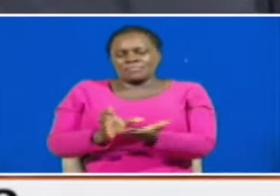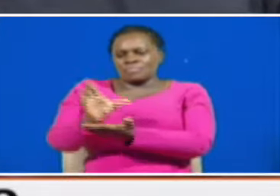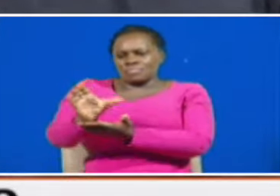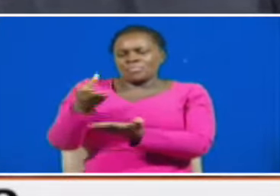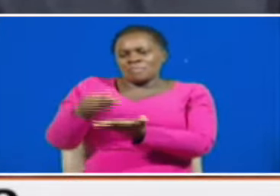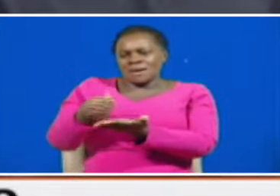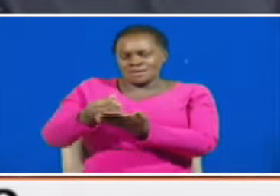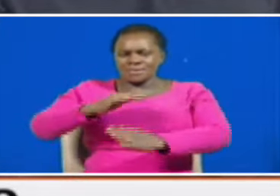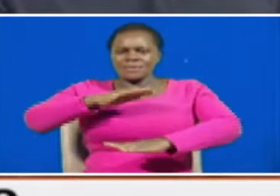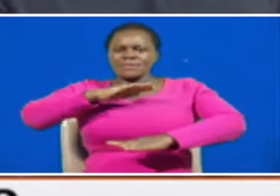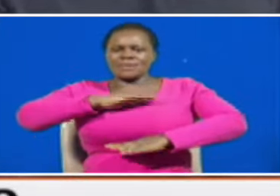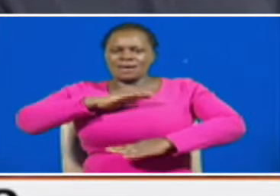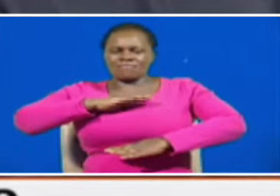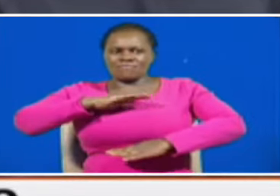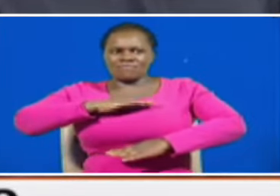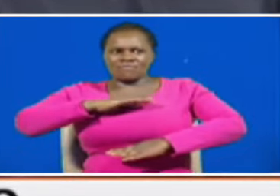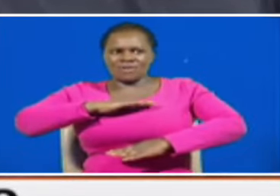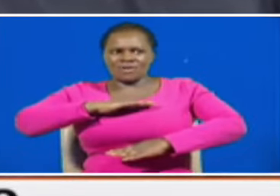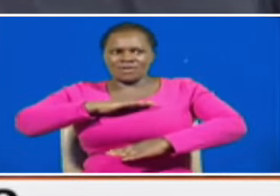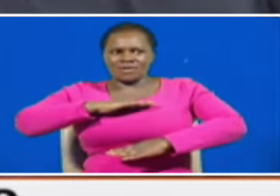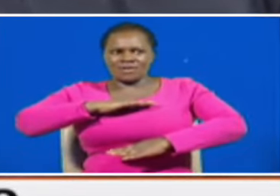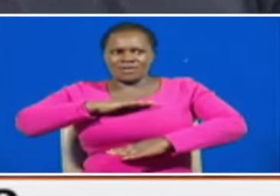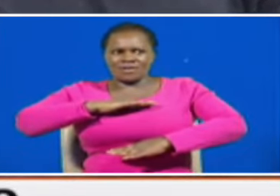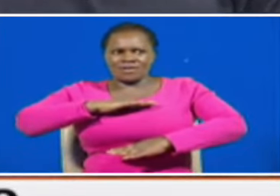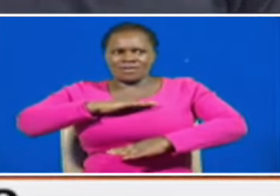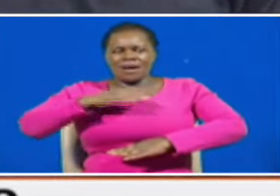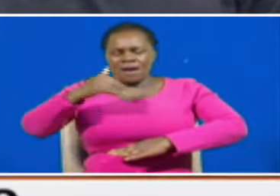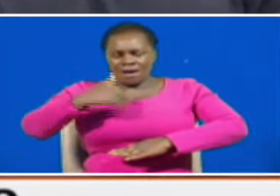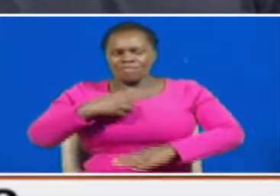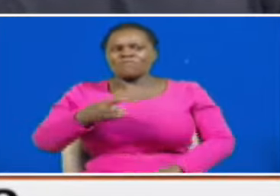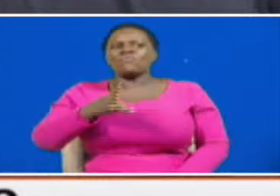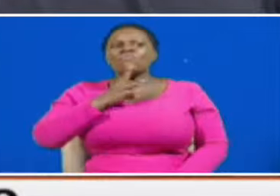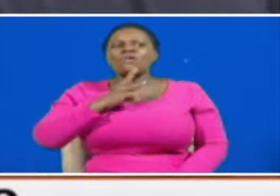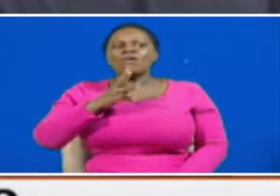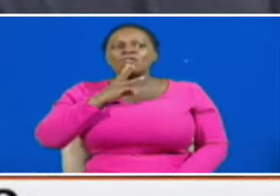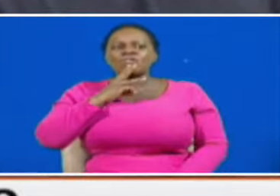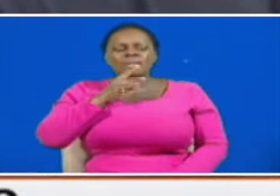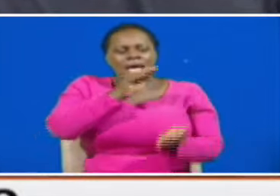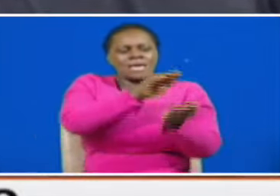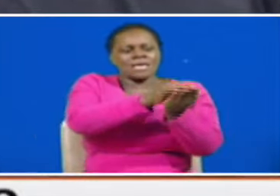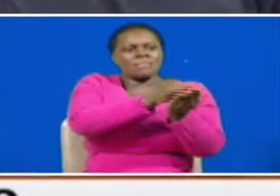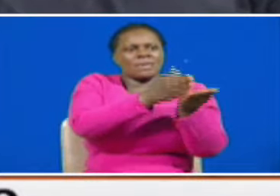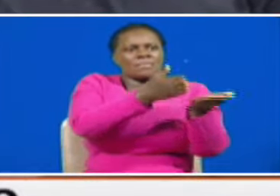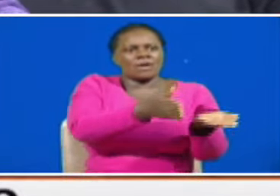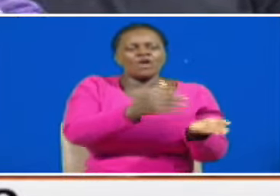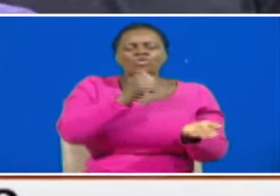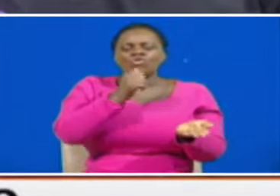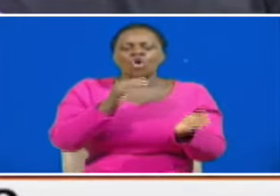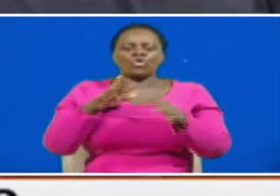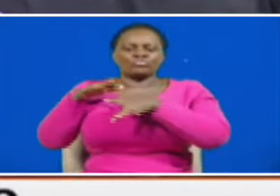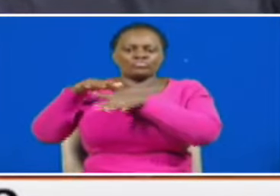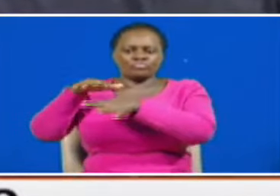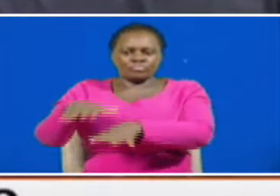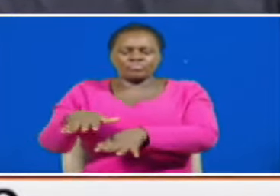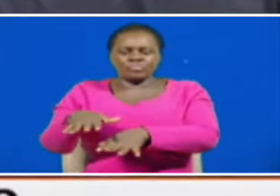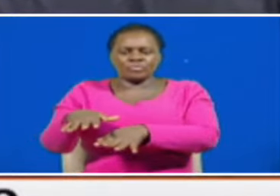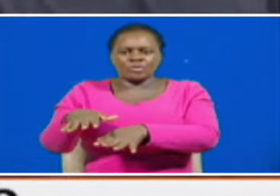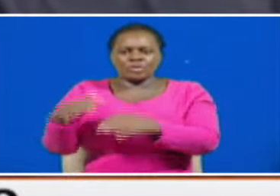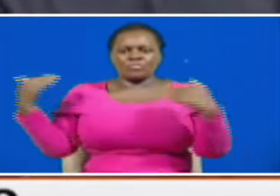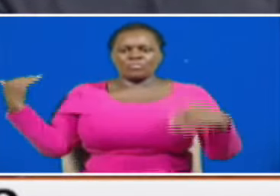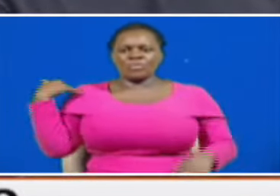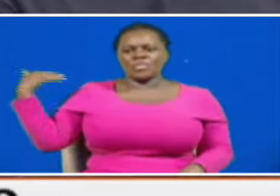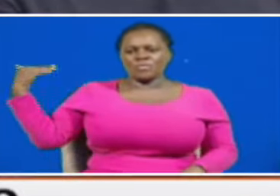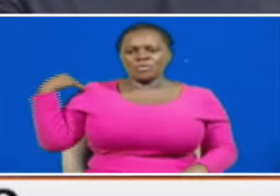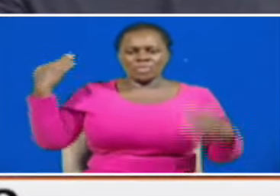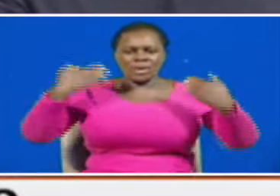kutosha huko Soru Coin dam so that tukue na maji imekuwa contained huko, maji sikuje chini downstream kusumbua